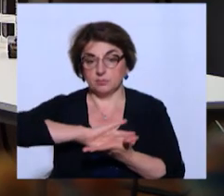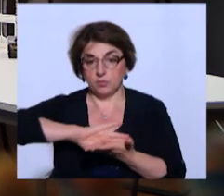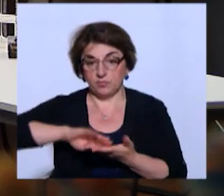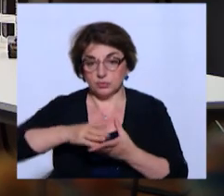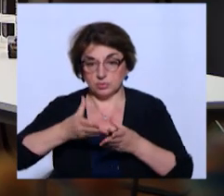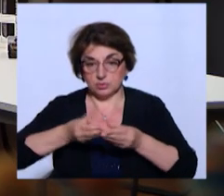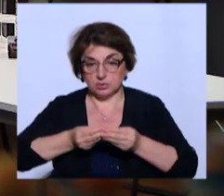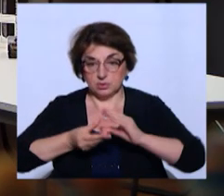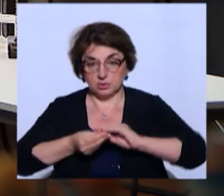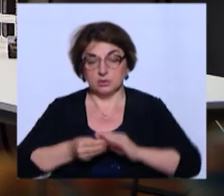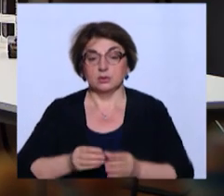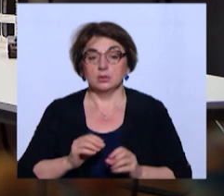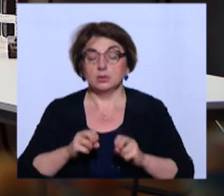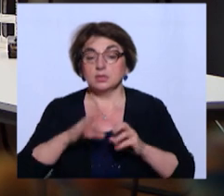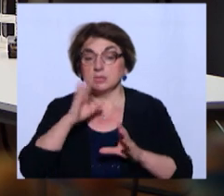Და მოვათავსოთ წყალში.